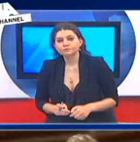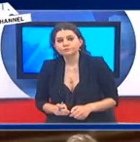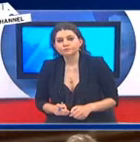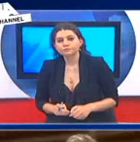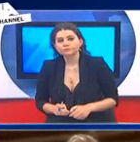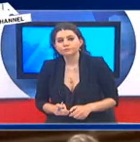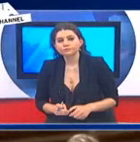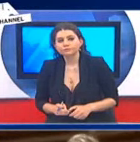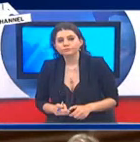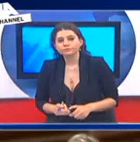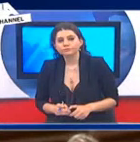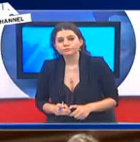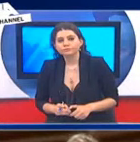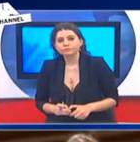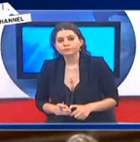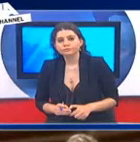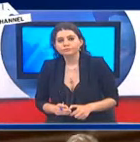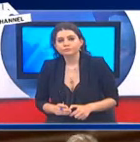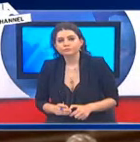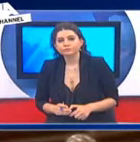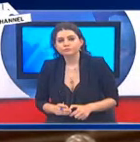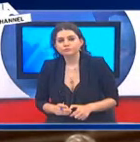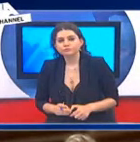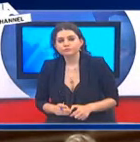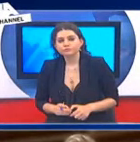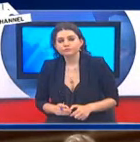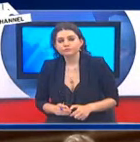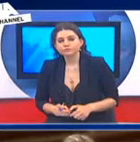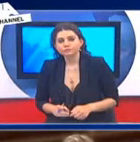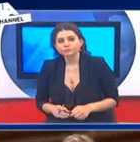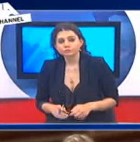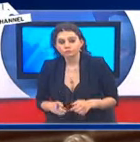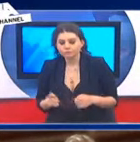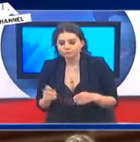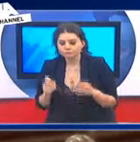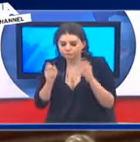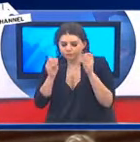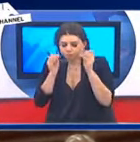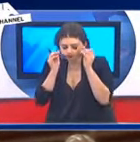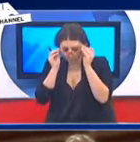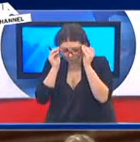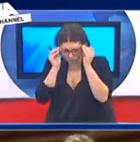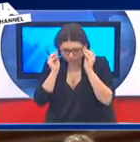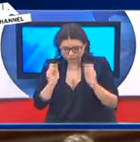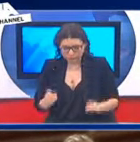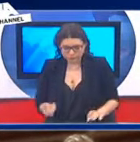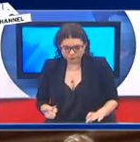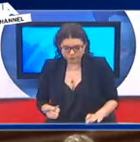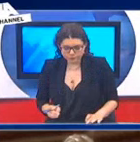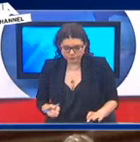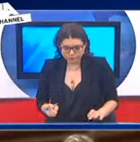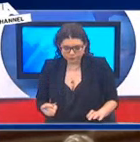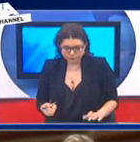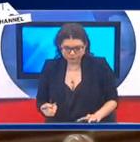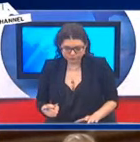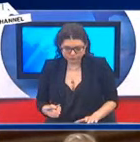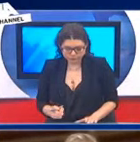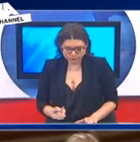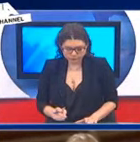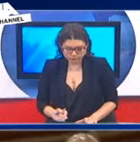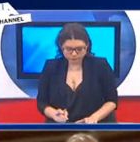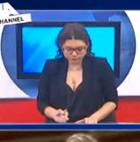εύκολα κάποιος να το κατεβάσει, να το κάνει download. Επομένως, προσωπικά δεδομένα θα μπορούσαν να είχαν